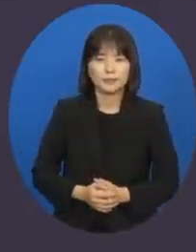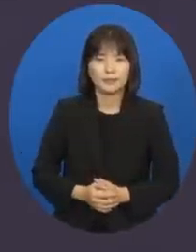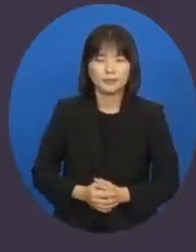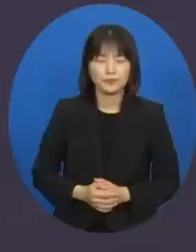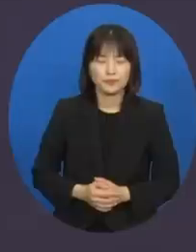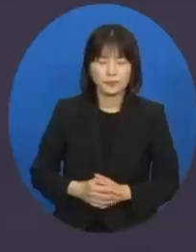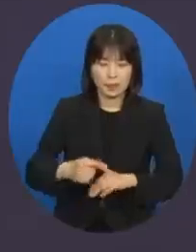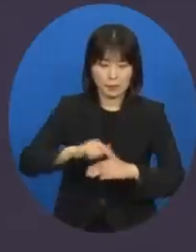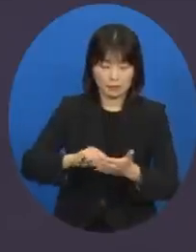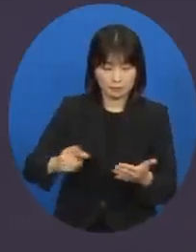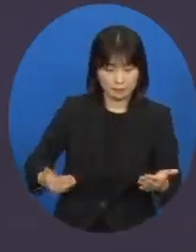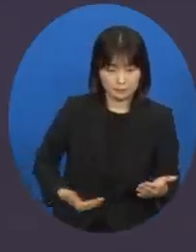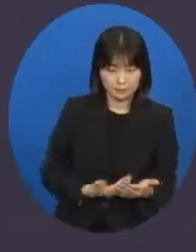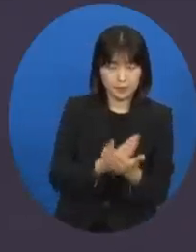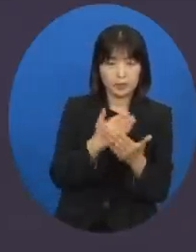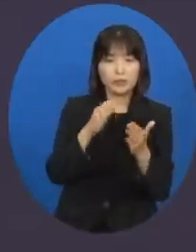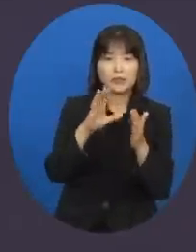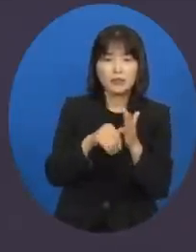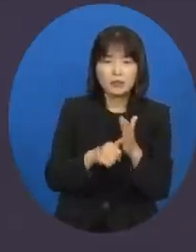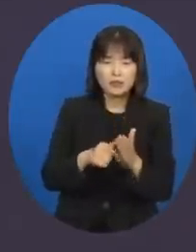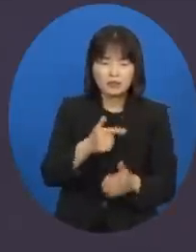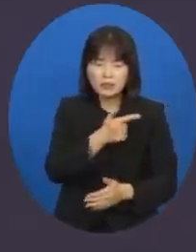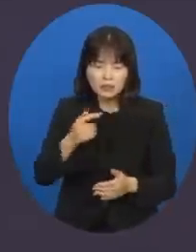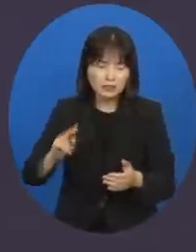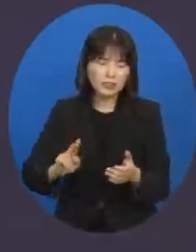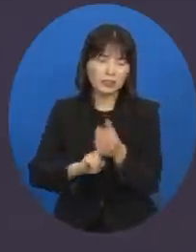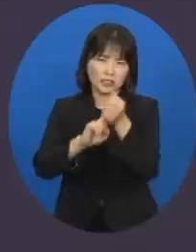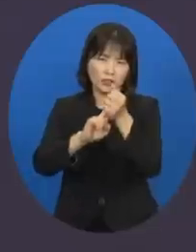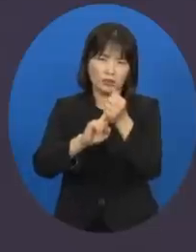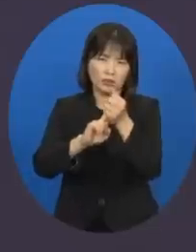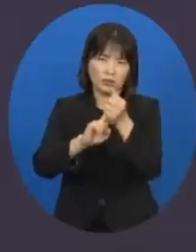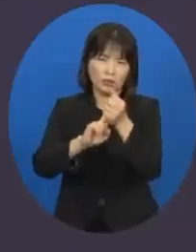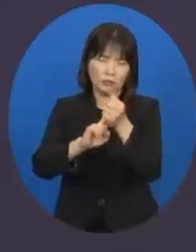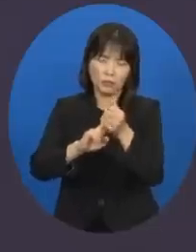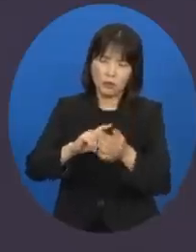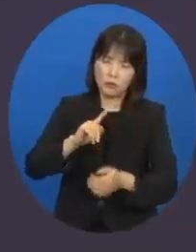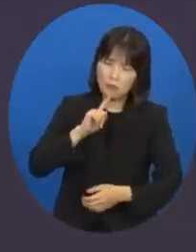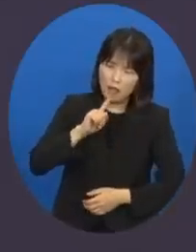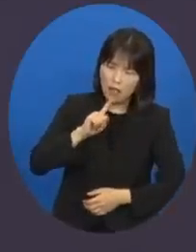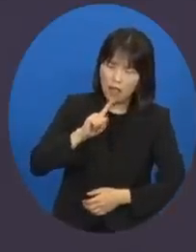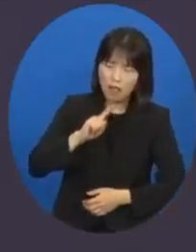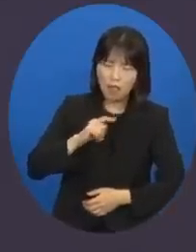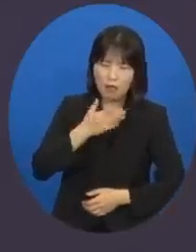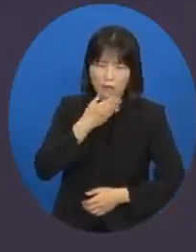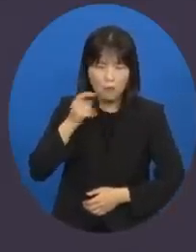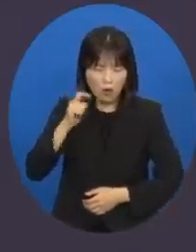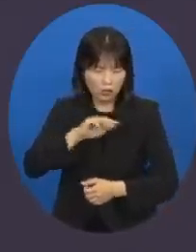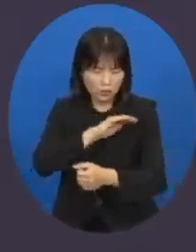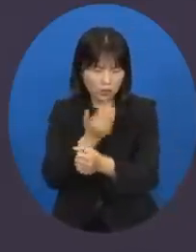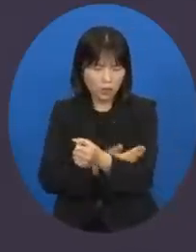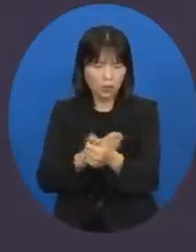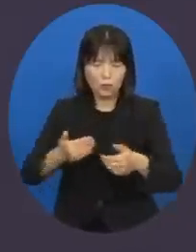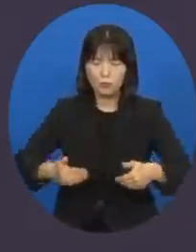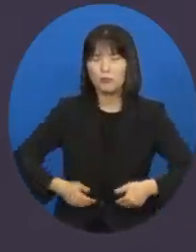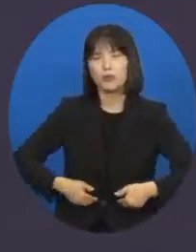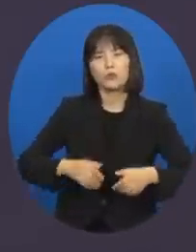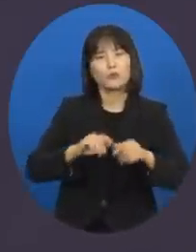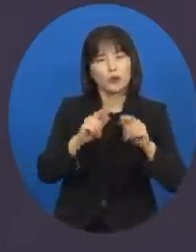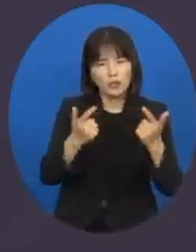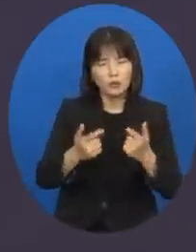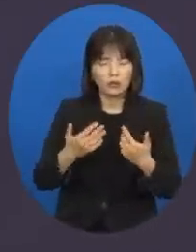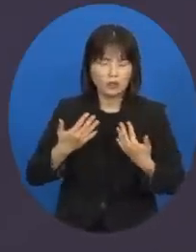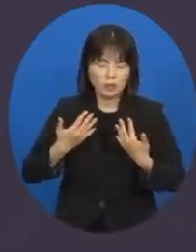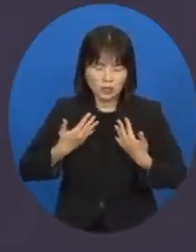회심하는데 대단한 기적과 놀라운 어떤 언변과 어떤 복음의 능력이 필요한 것이 아니라